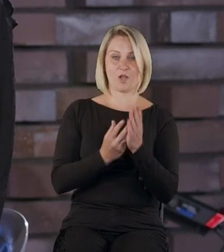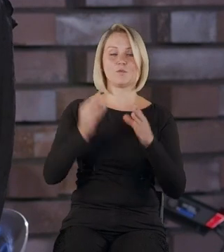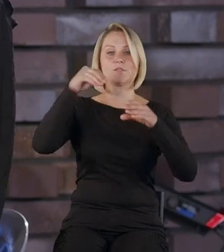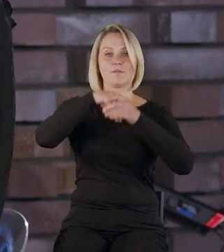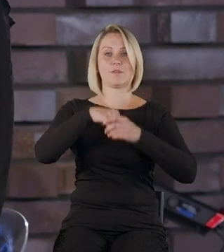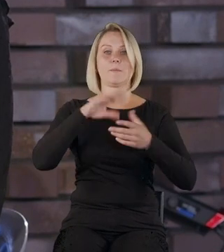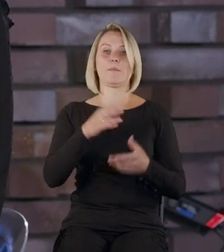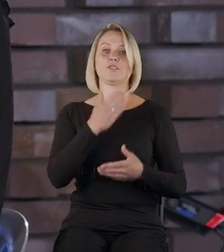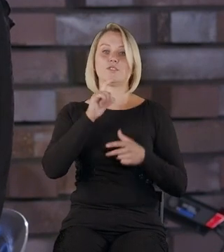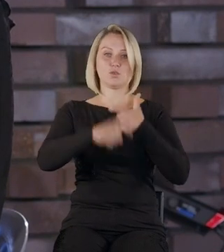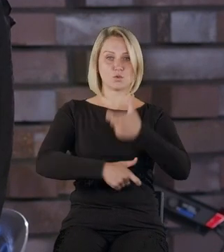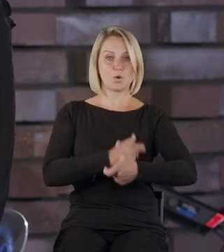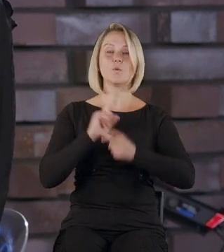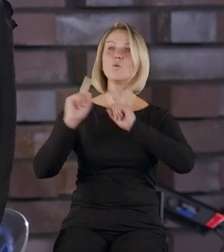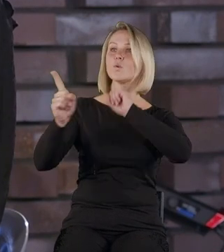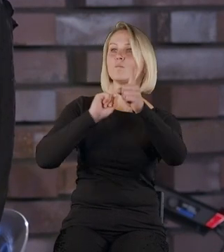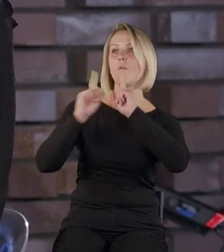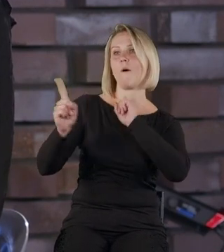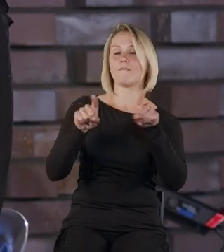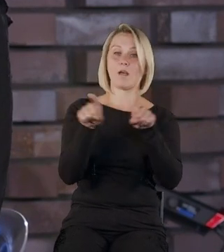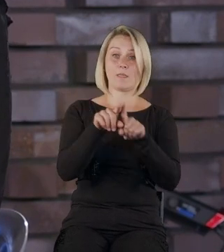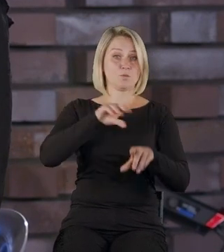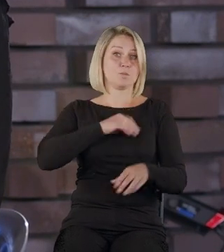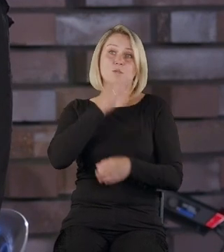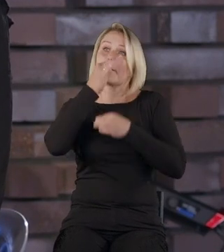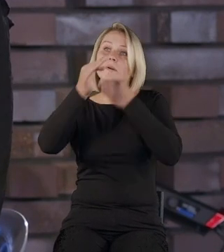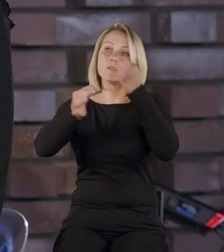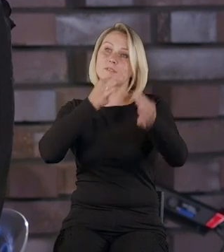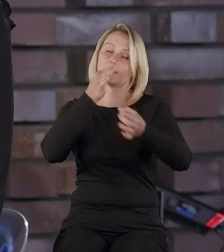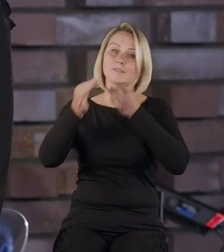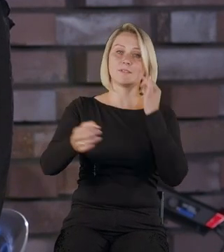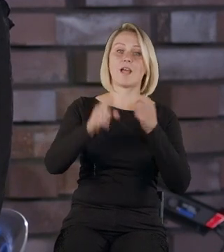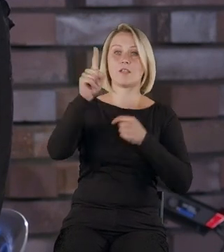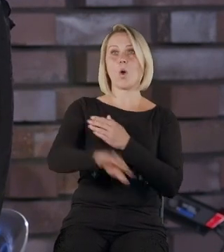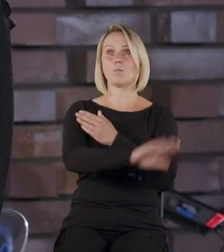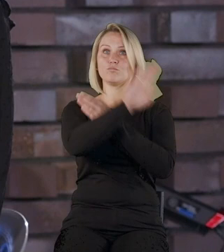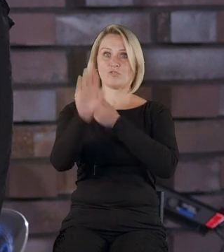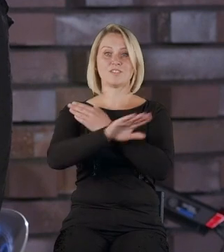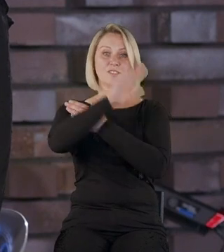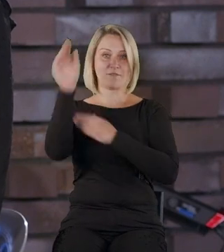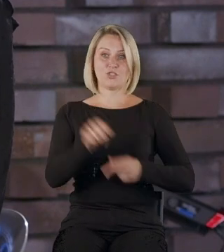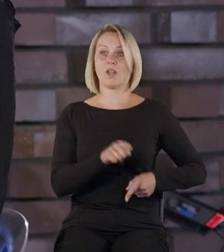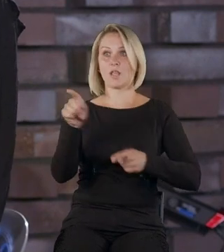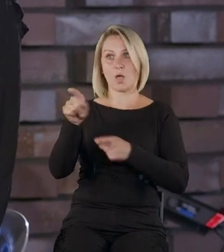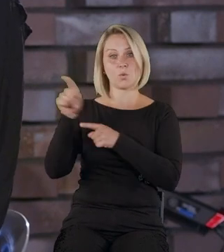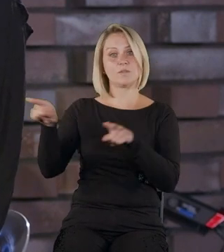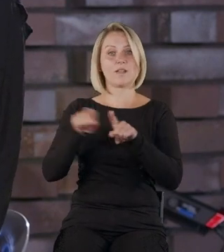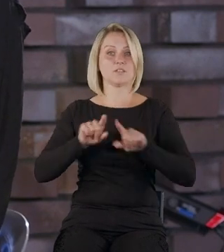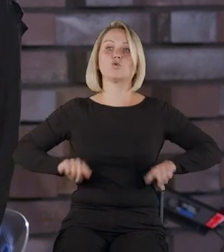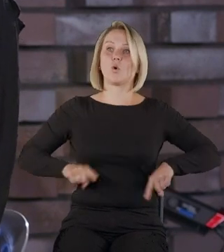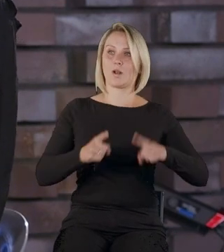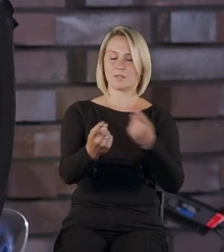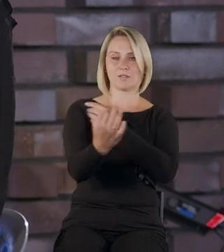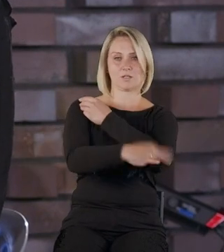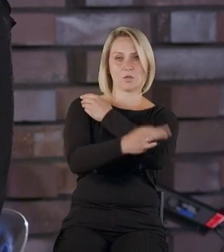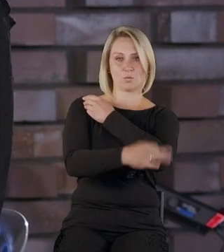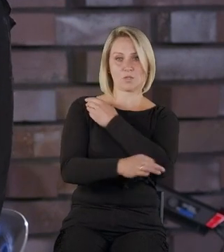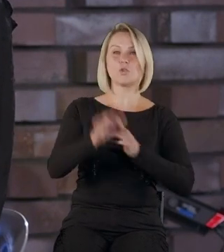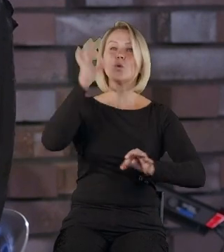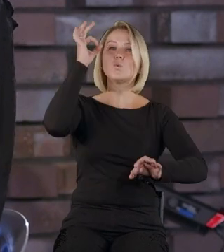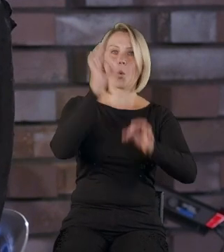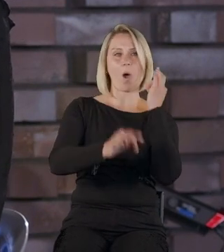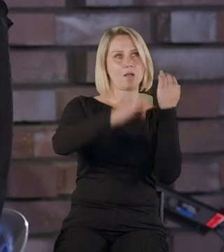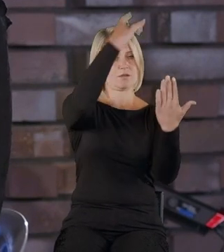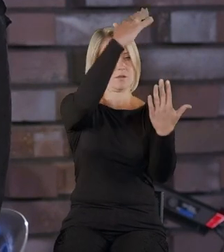przewidziana została możliwość rozmowy oraz zadania nurtujących Was pytań wszystkim przedstawicielom kierunków oraz organizacji studenckich. Dokładny